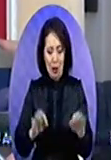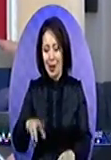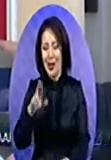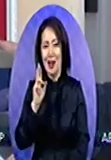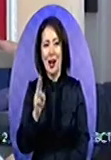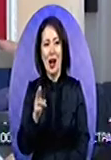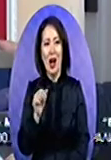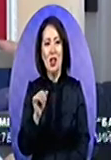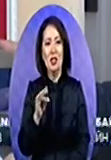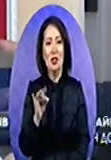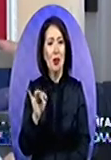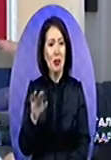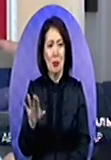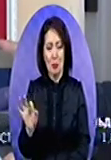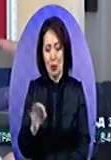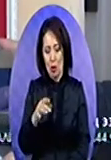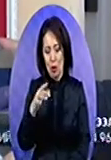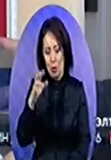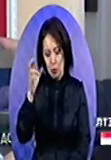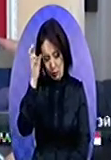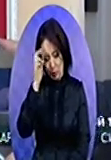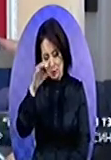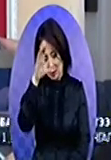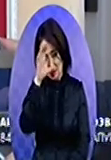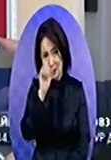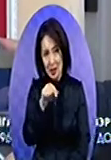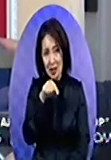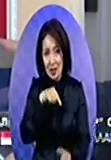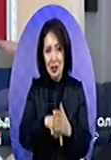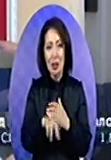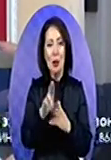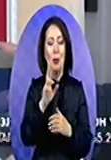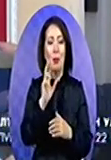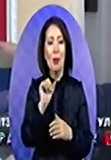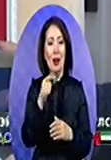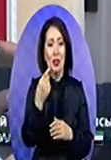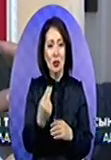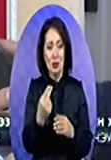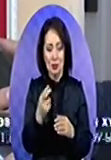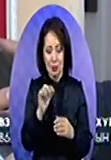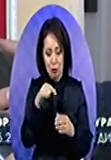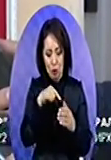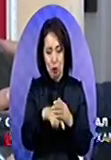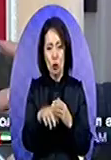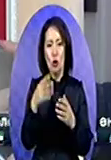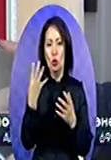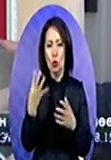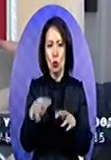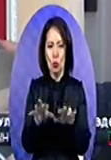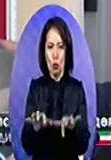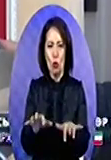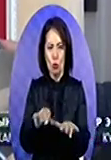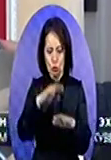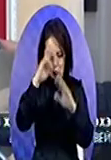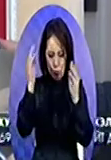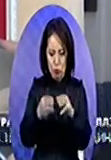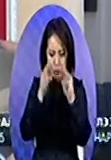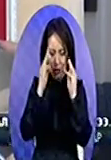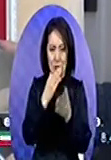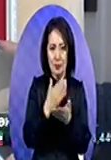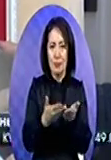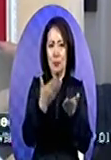учраас боловсролын сайдын багцаас 4 иж бүрдэл энэ одоо хөгжмийг шийдвэрлэж өнөөдөр жинхэнэ